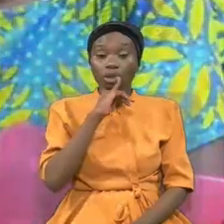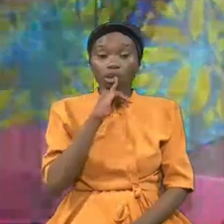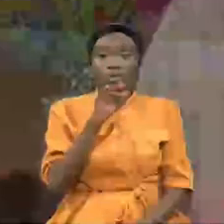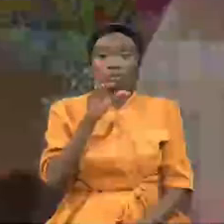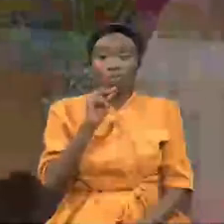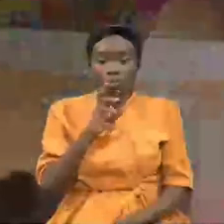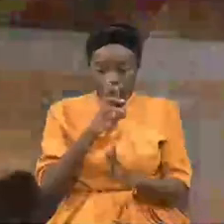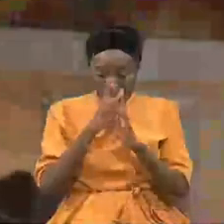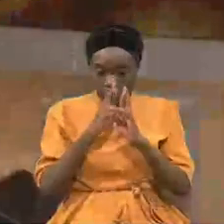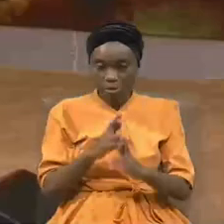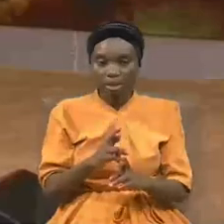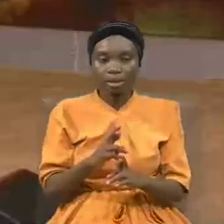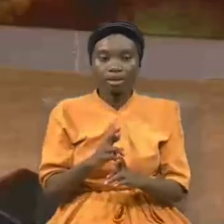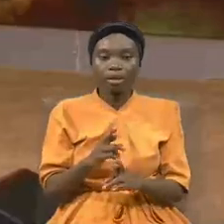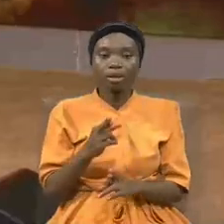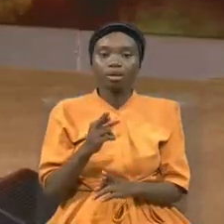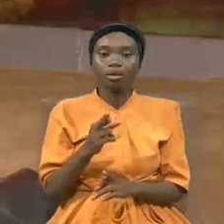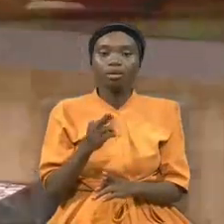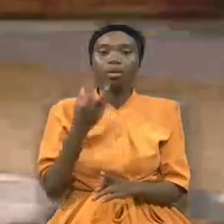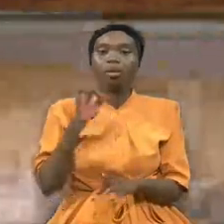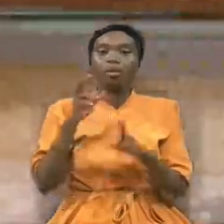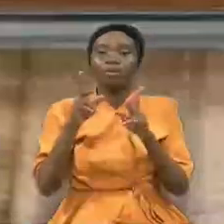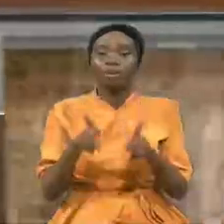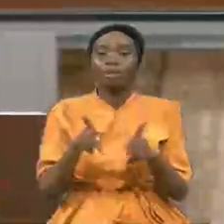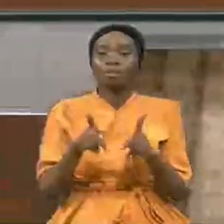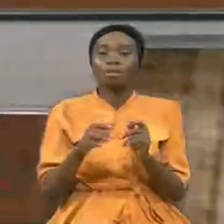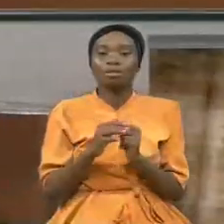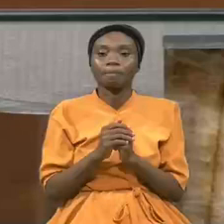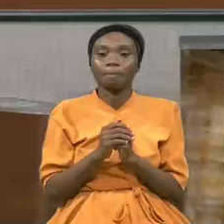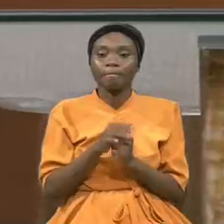ne fait point exception de personne.